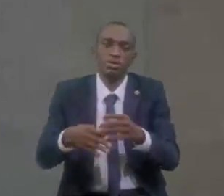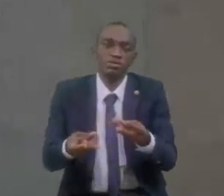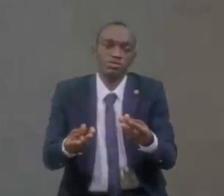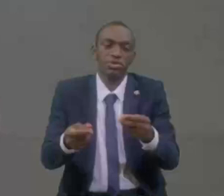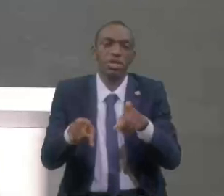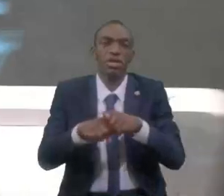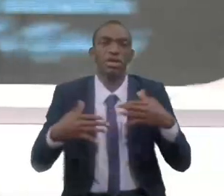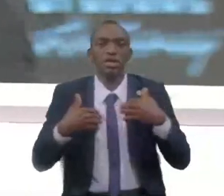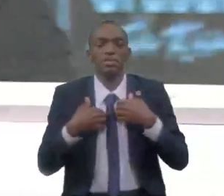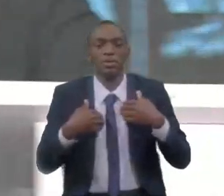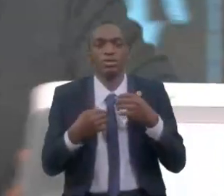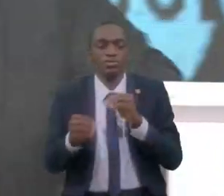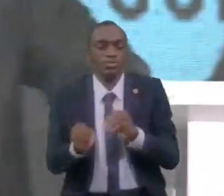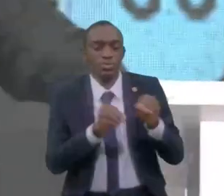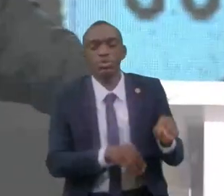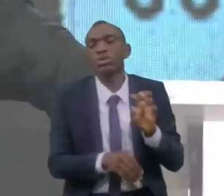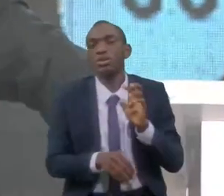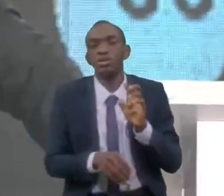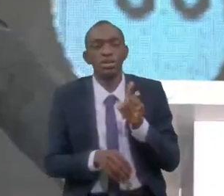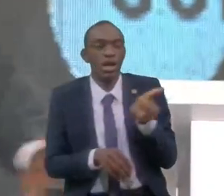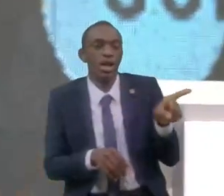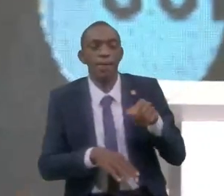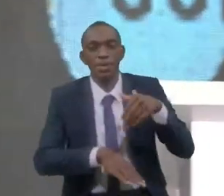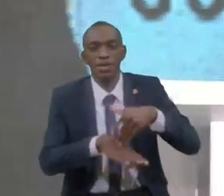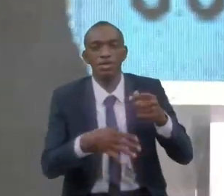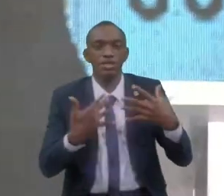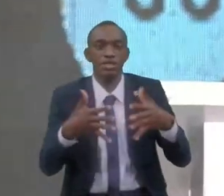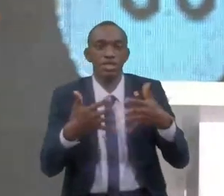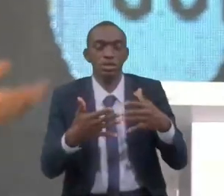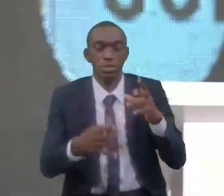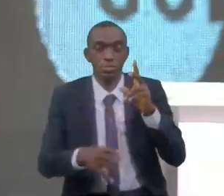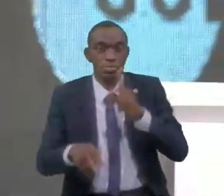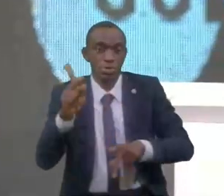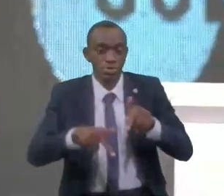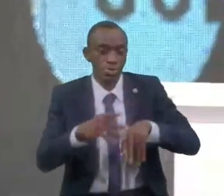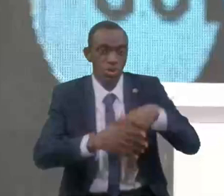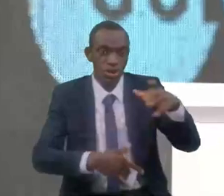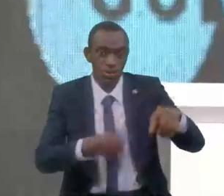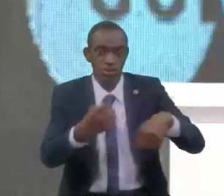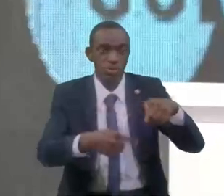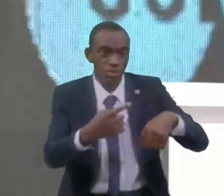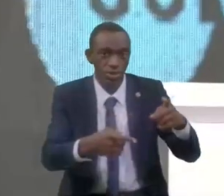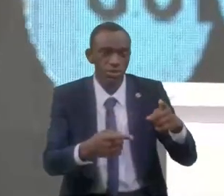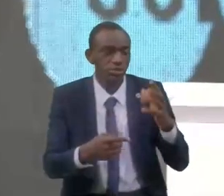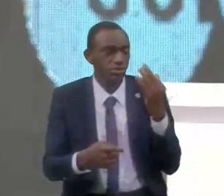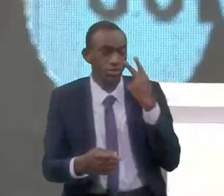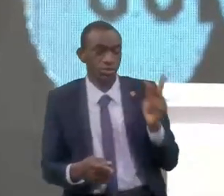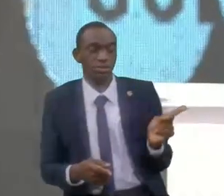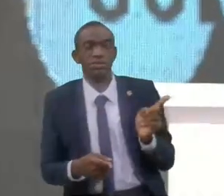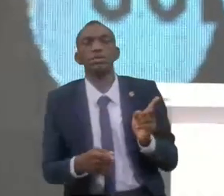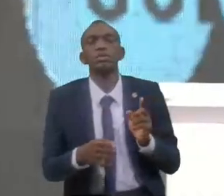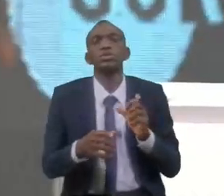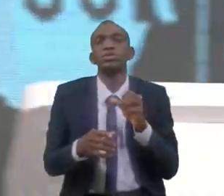porte. Là où tout le monde doit passer si on finissait. Et nous avons dit, au nom de